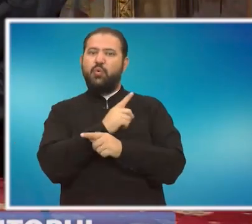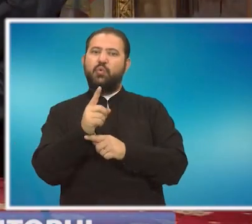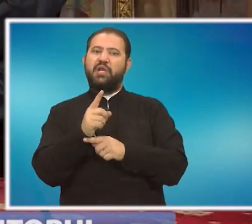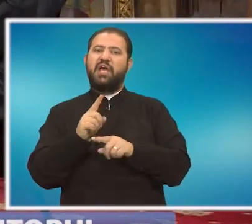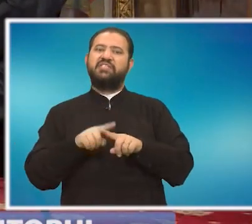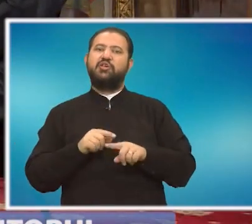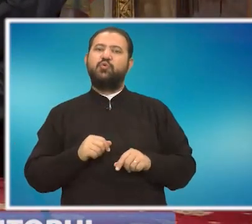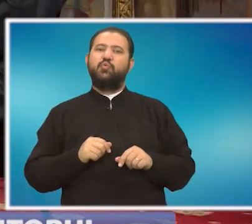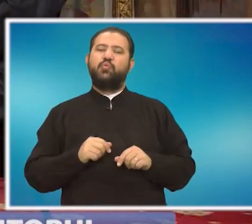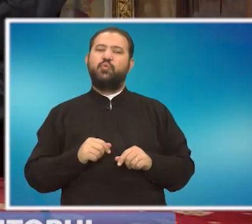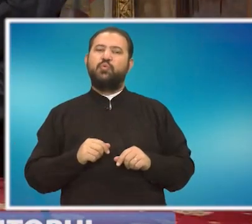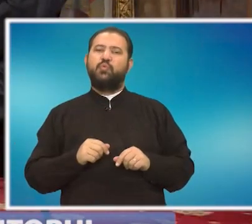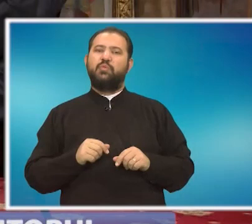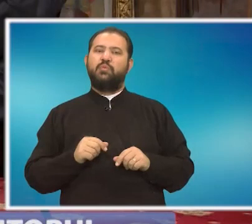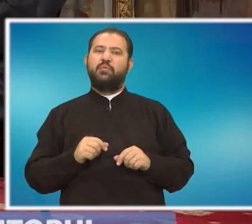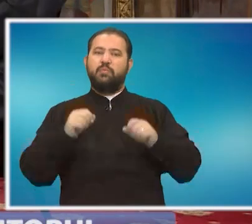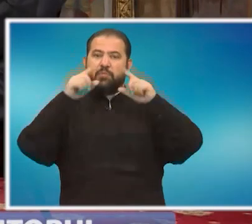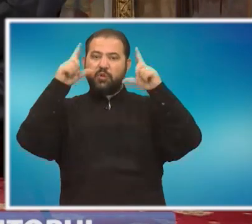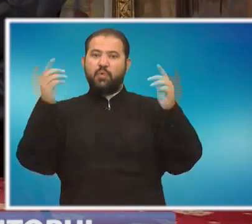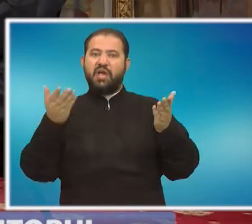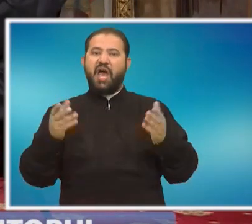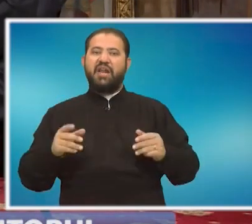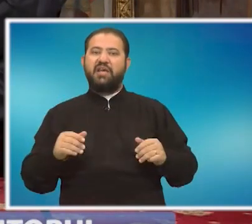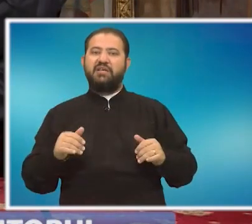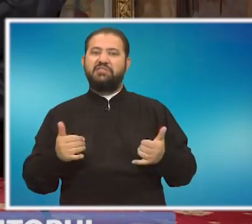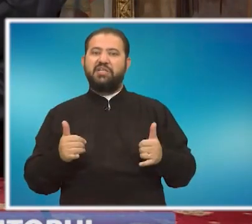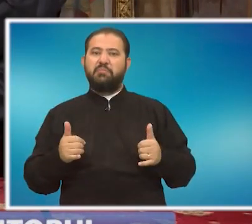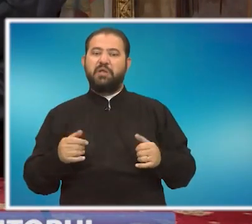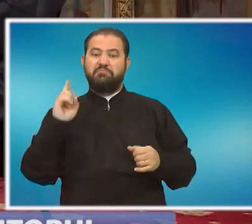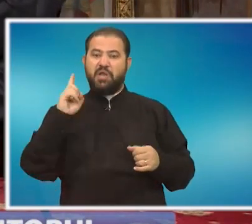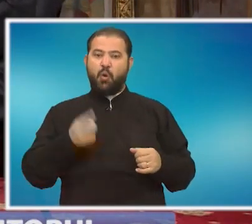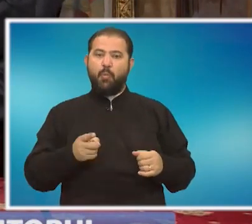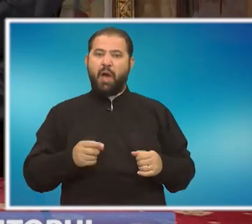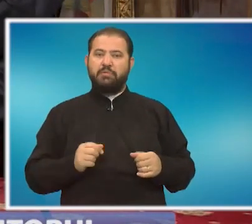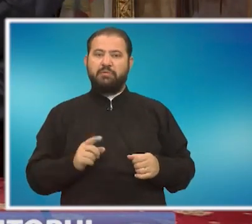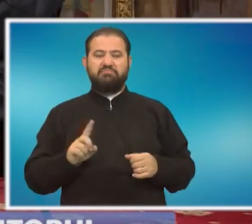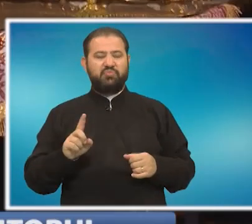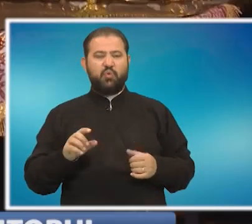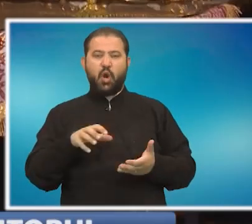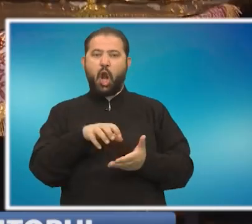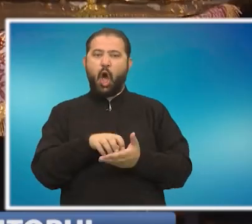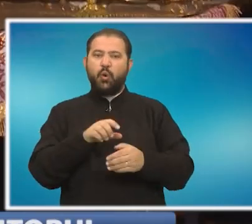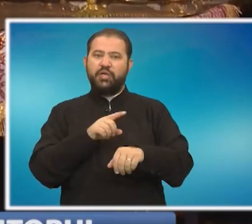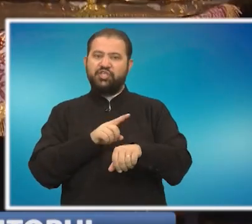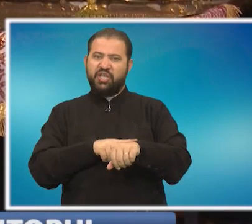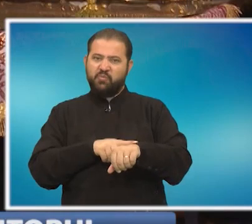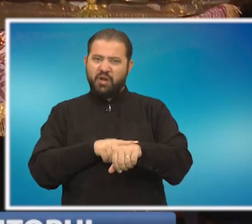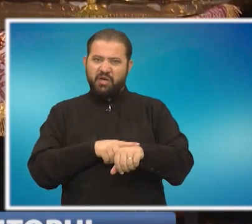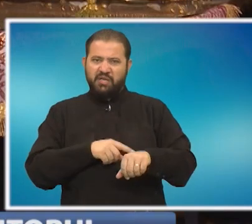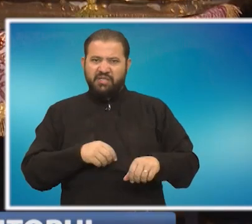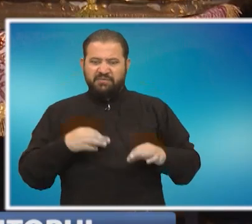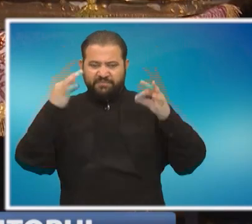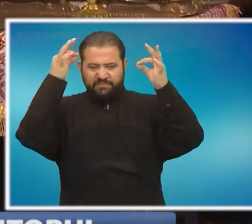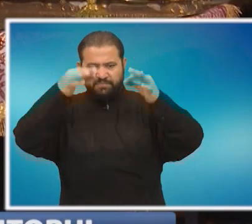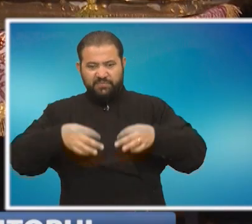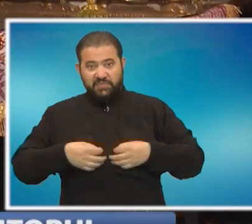lucrează cu minuni care se petrec la comandă, nu locul și